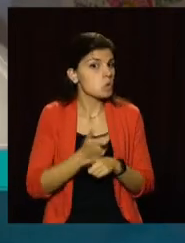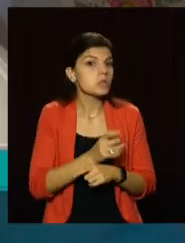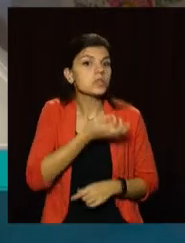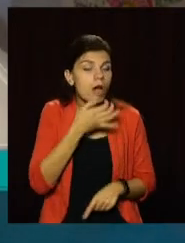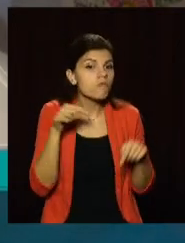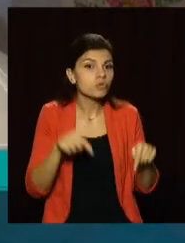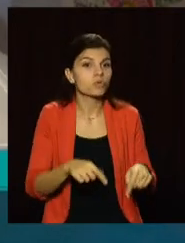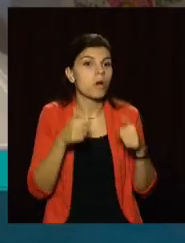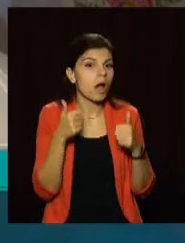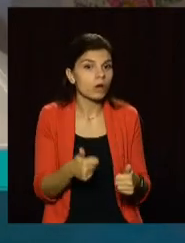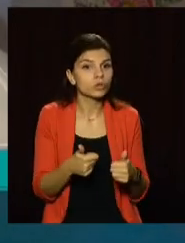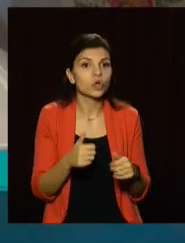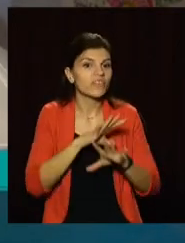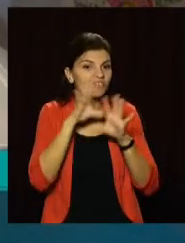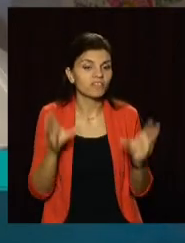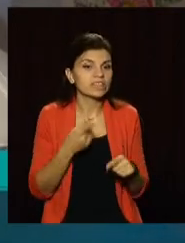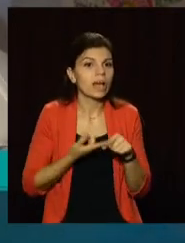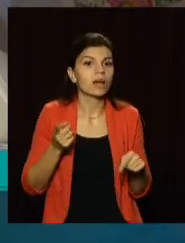хороші всі ці